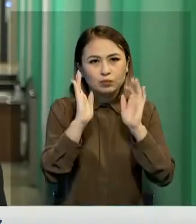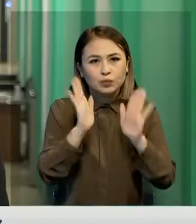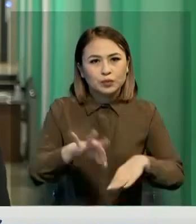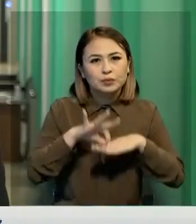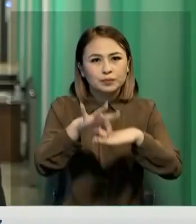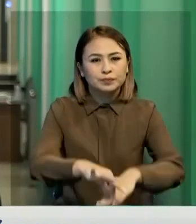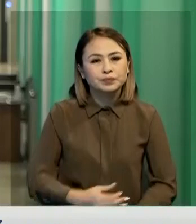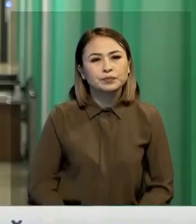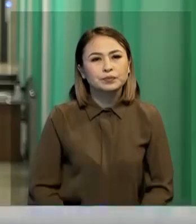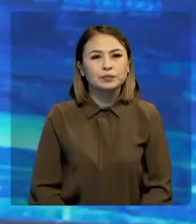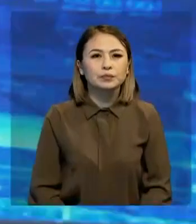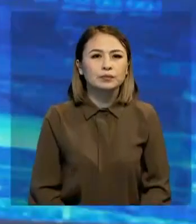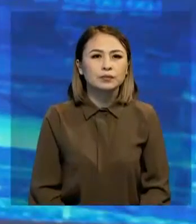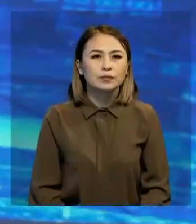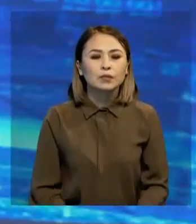жүргізіліп жатыр.